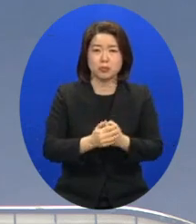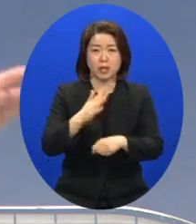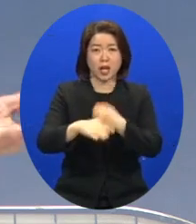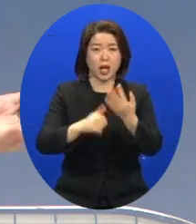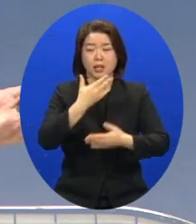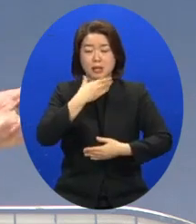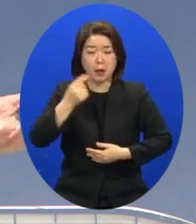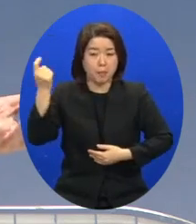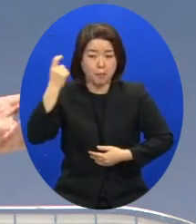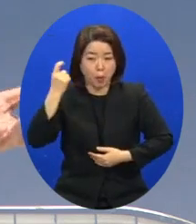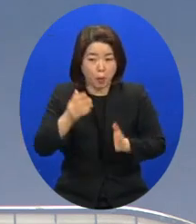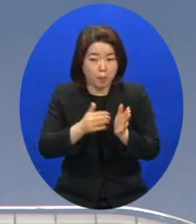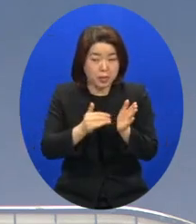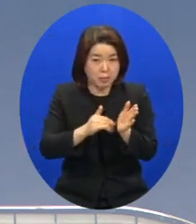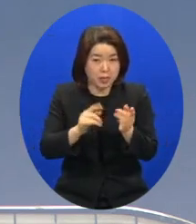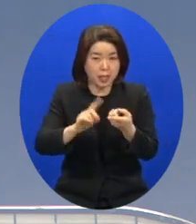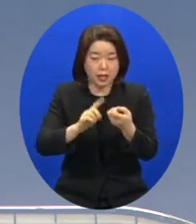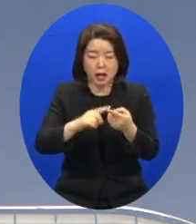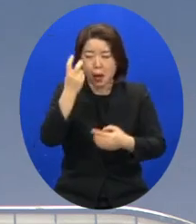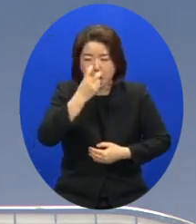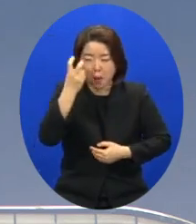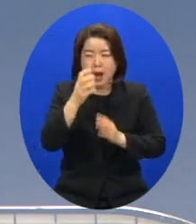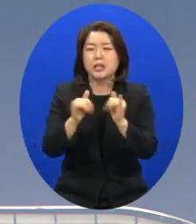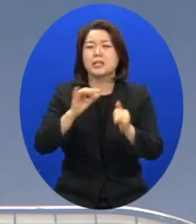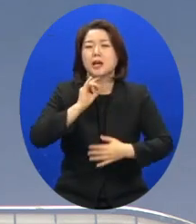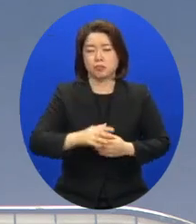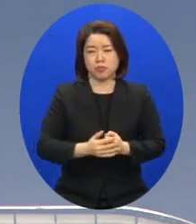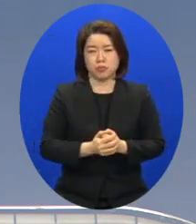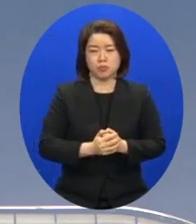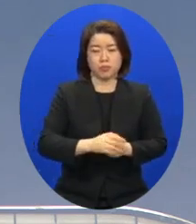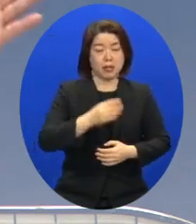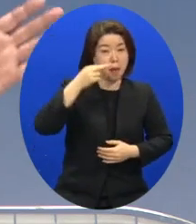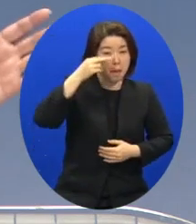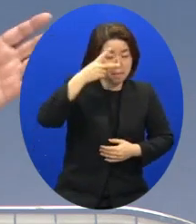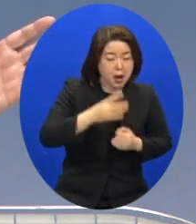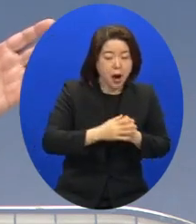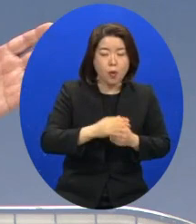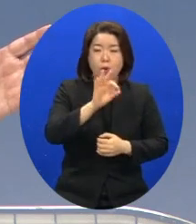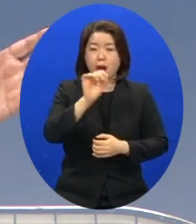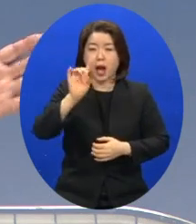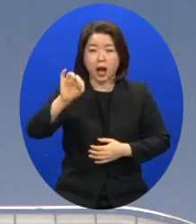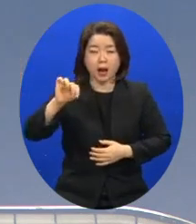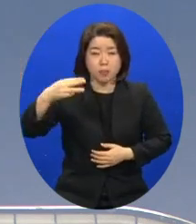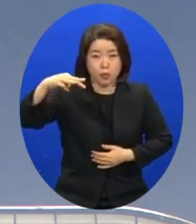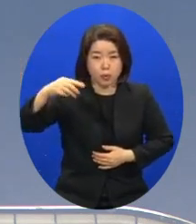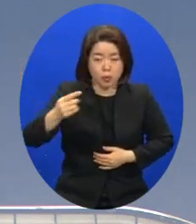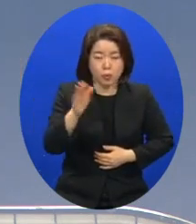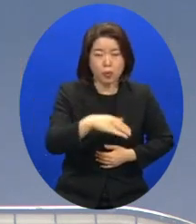비밀의 관리입니다 바울도 아볼로 도 베드로도 다 똑같아요